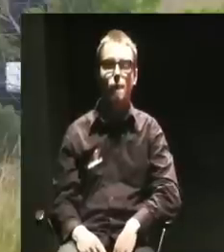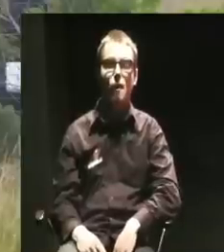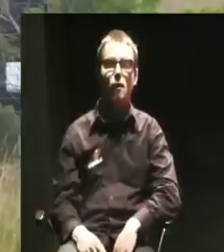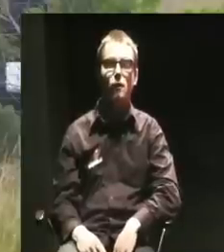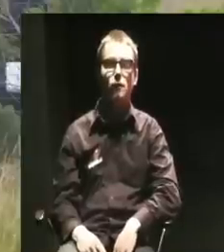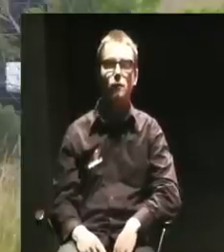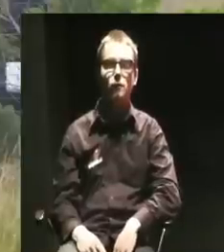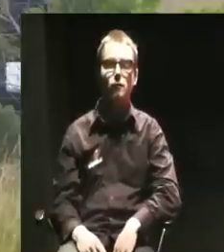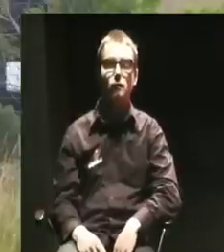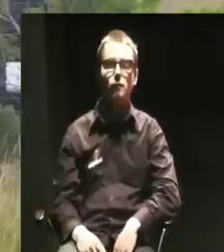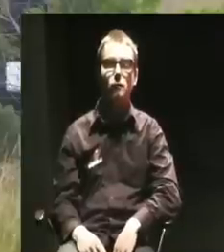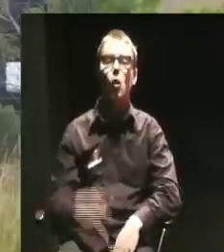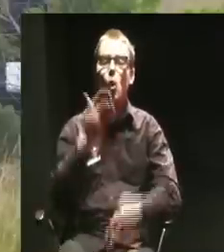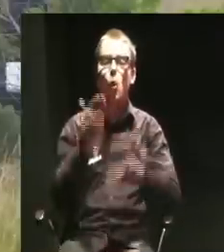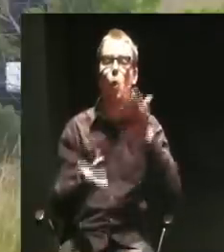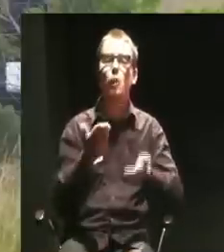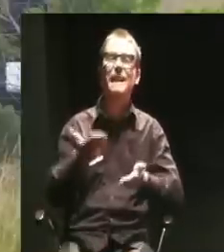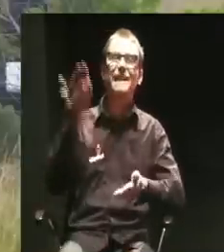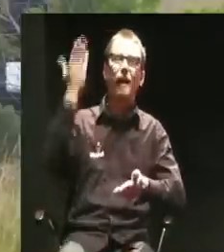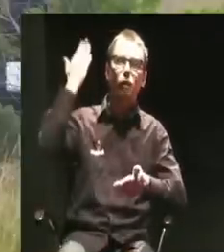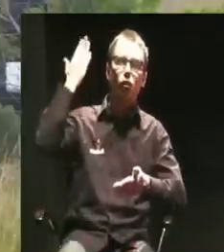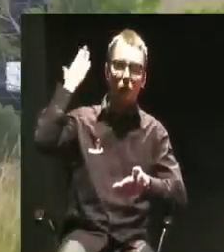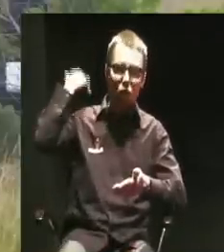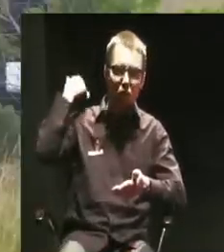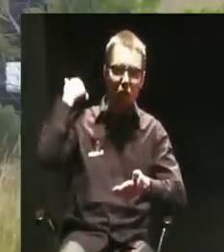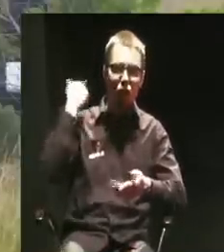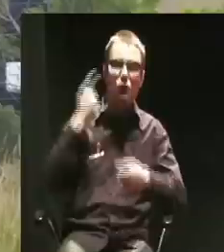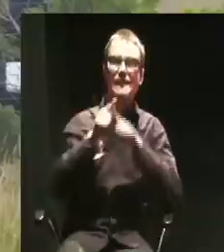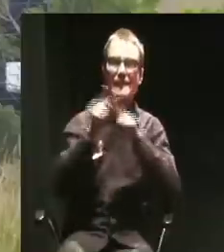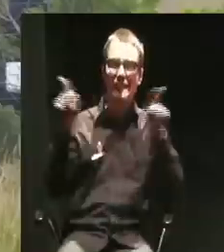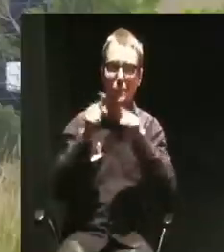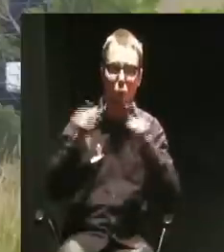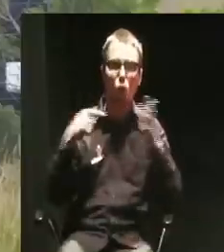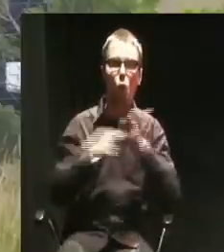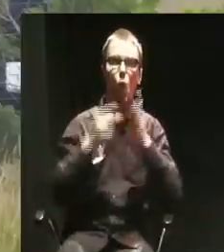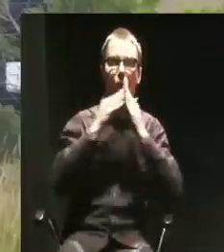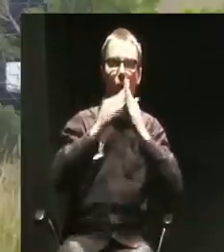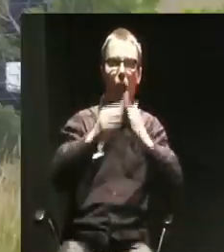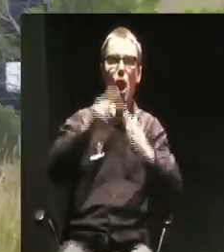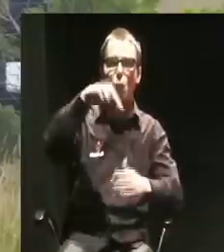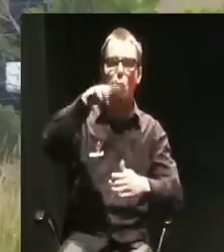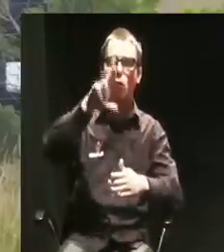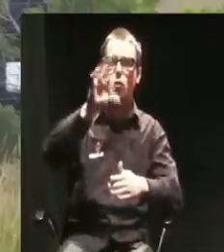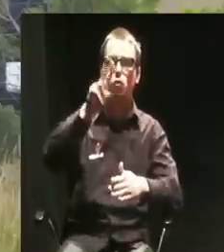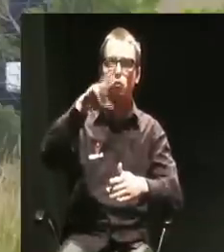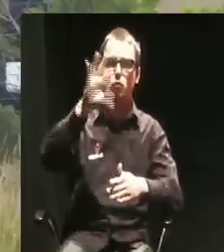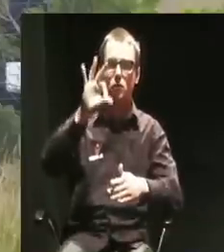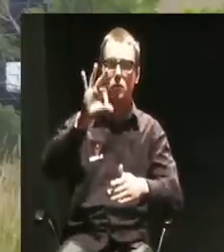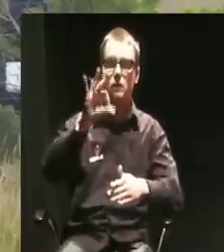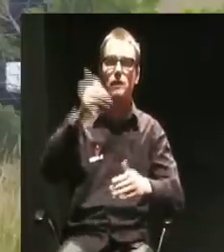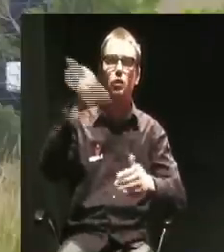jest hala Ursusa Odlewni. W 99 roku, gdy